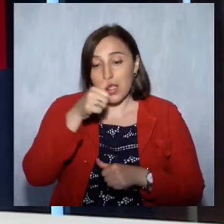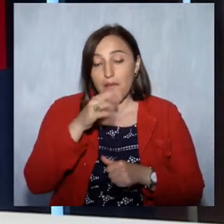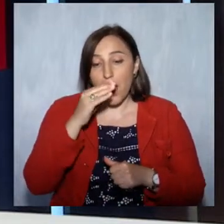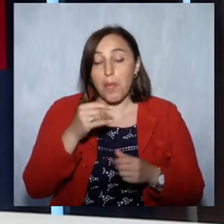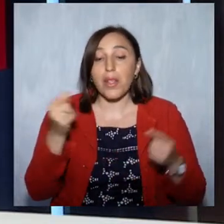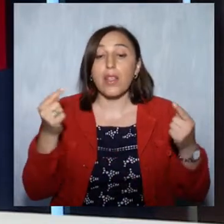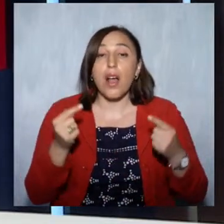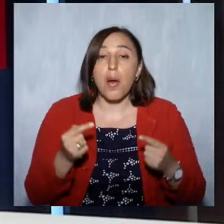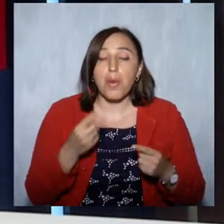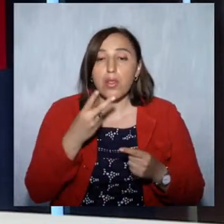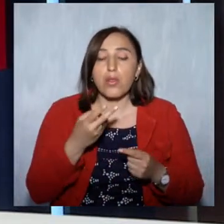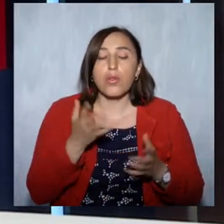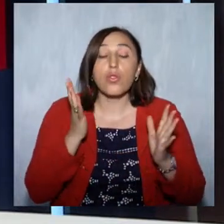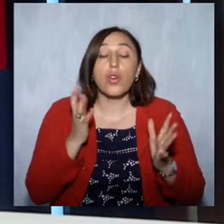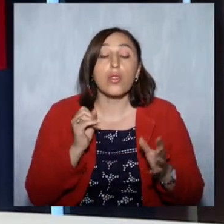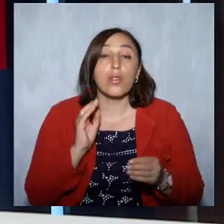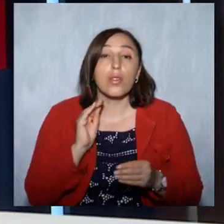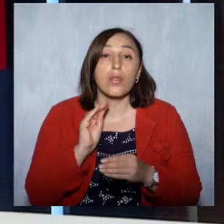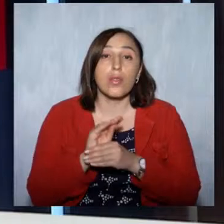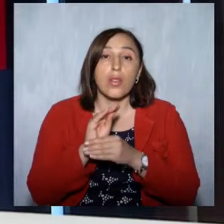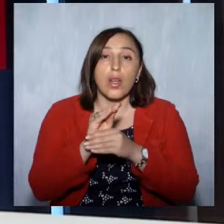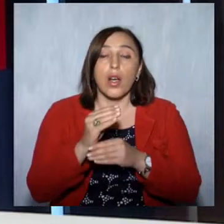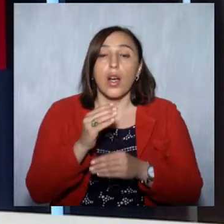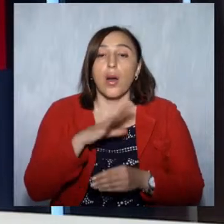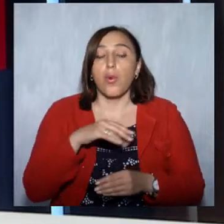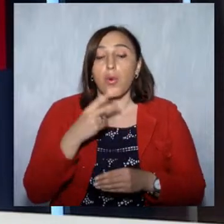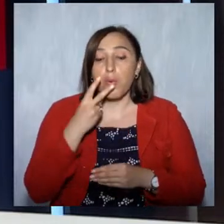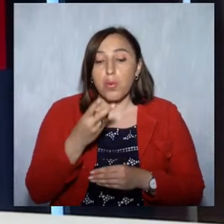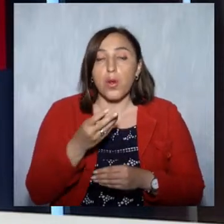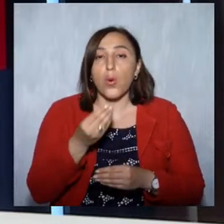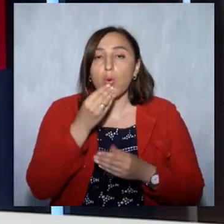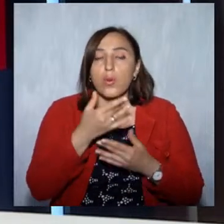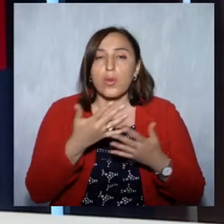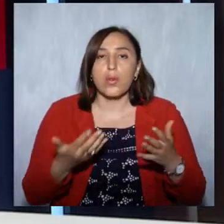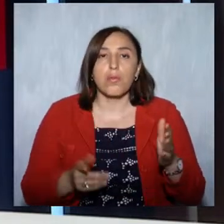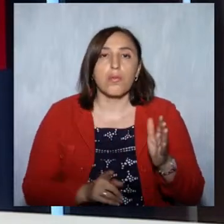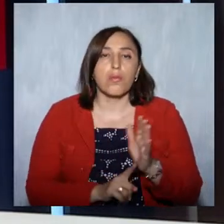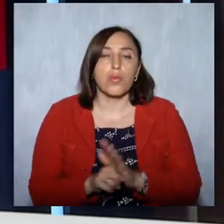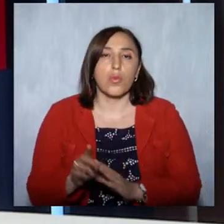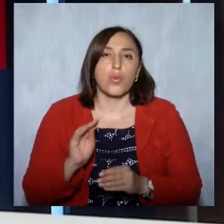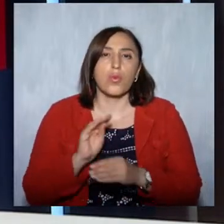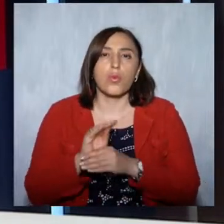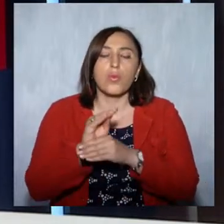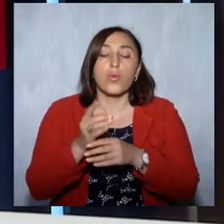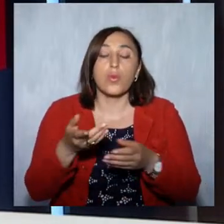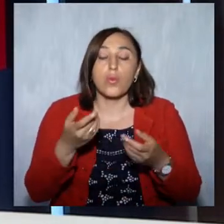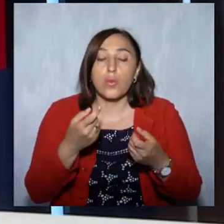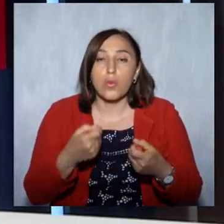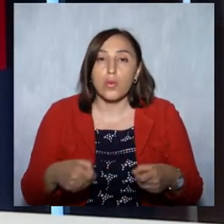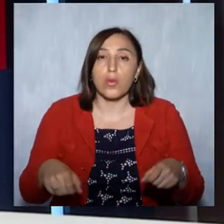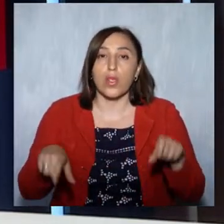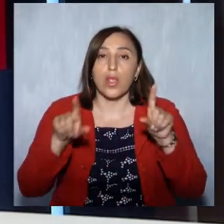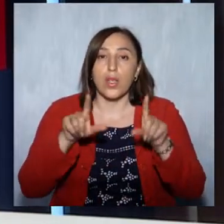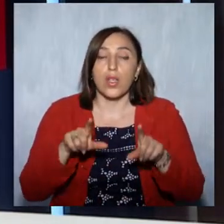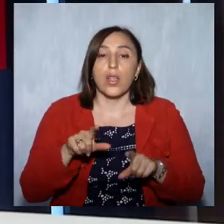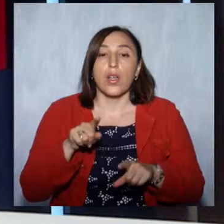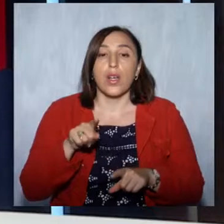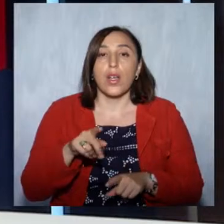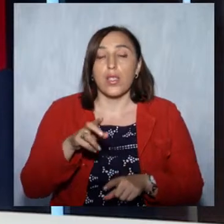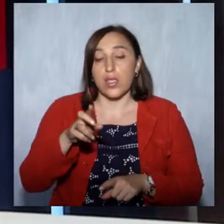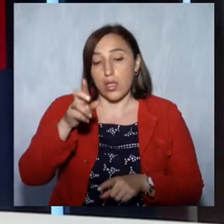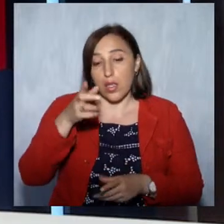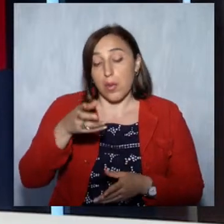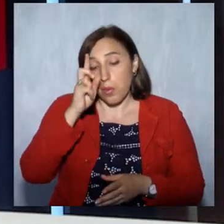ռեկորդային գնաճ։ Մասնագետները նկատում են, որ սննդամթերքը սկսել է թանկանալ արդեն երկնիշ ցուցանիշով։ Այս ֆոնին երկրում